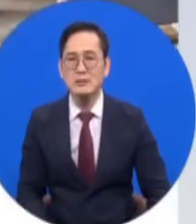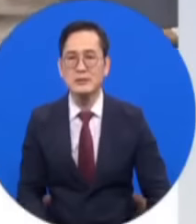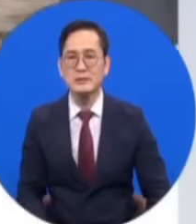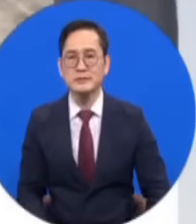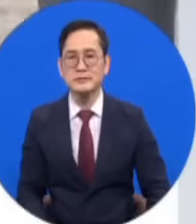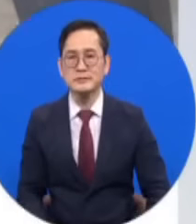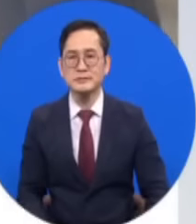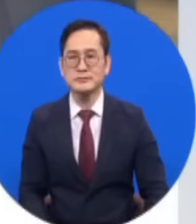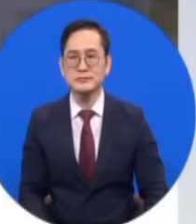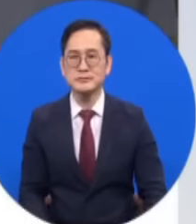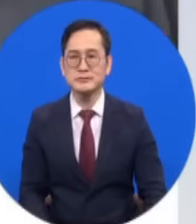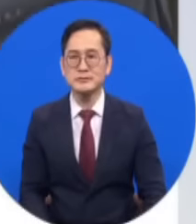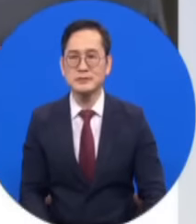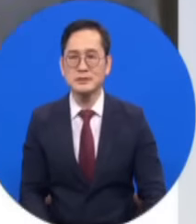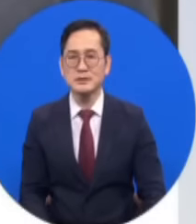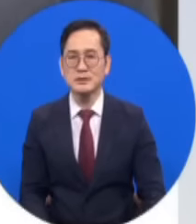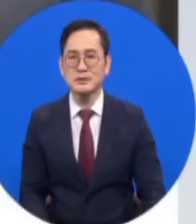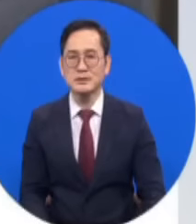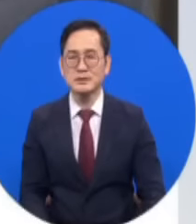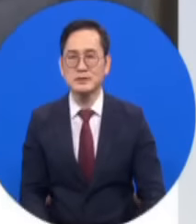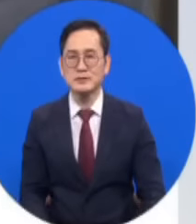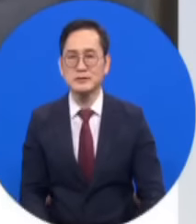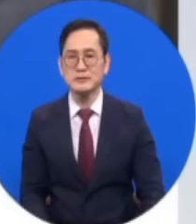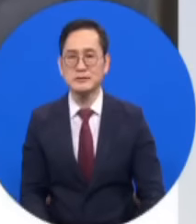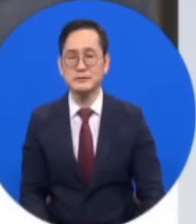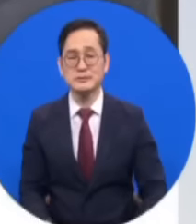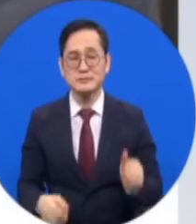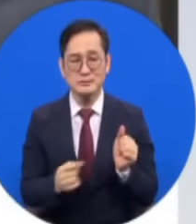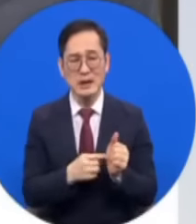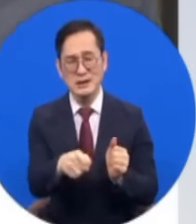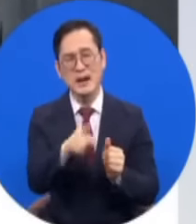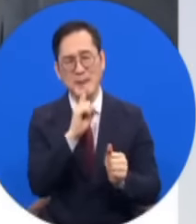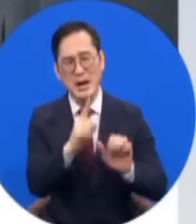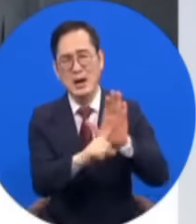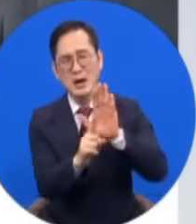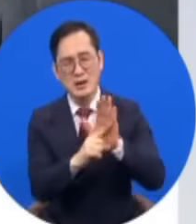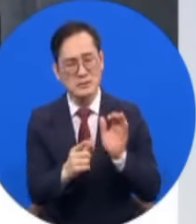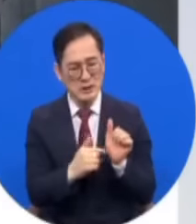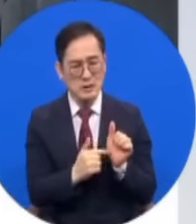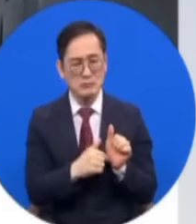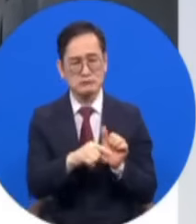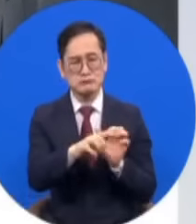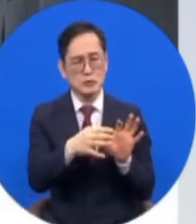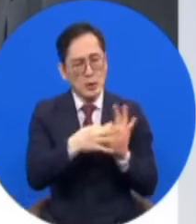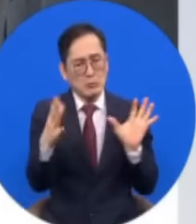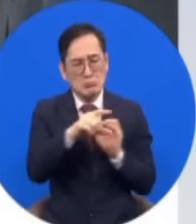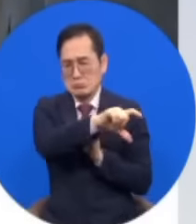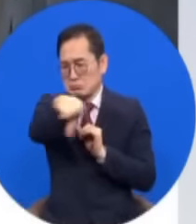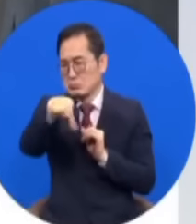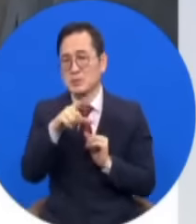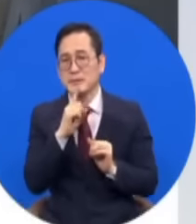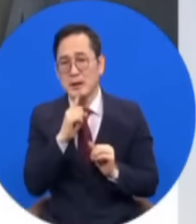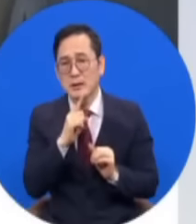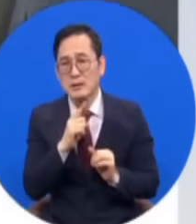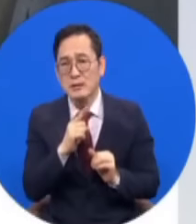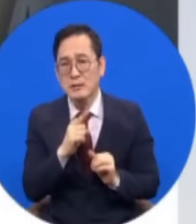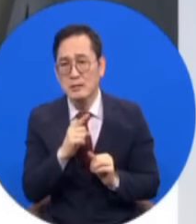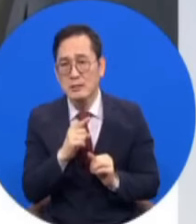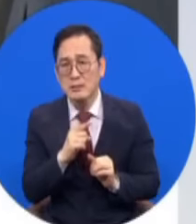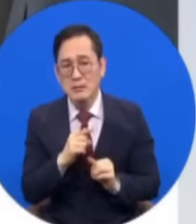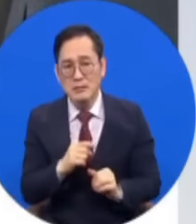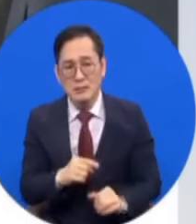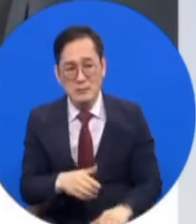아니 우리하고는 다른 개인적 의견이시다 이렇게 얘기하지만 본인이 그 사람들이 자기와 의견이 그렇게 다르다는 걸